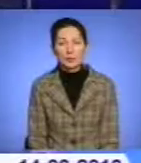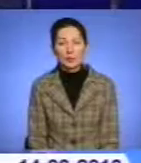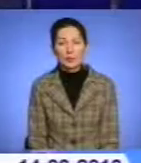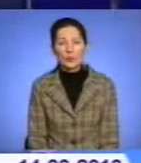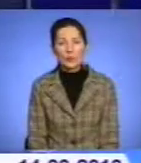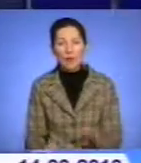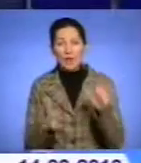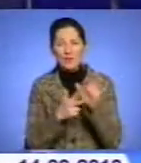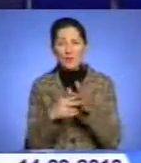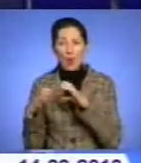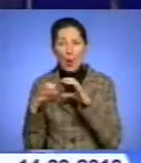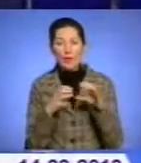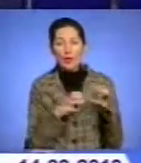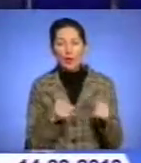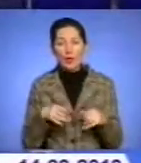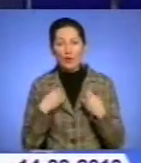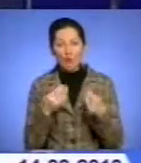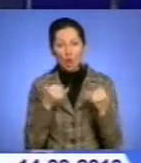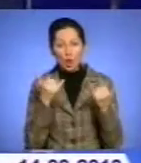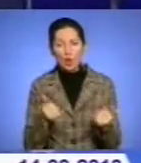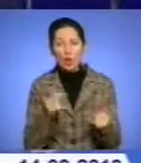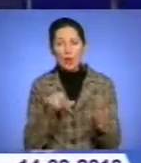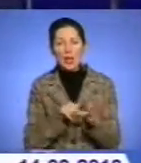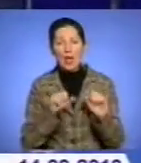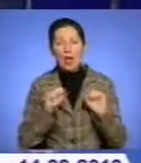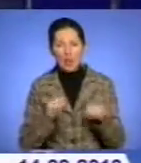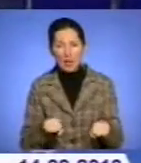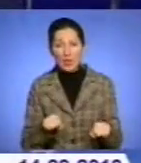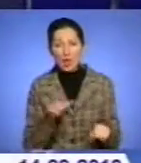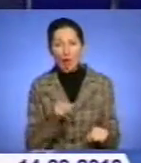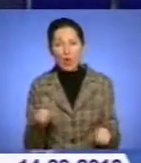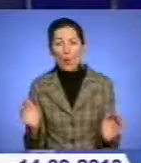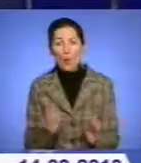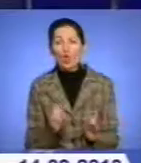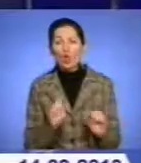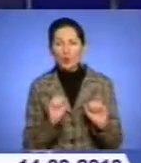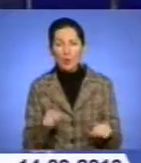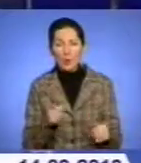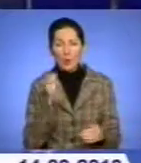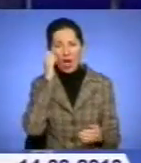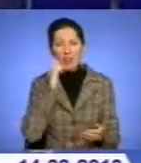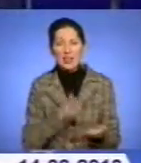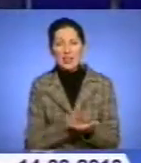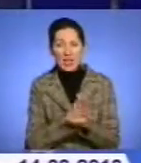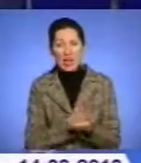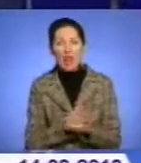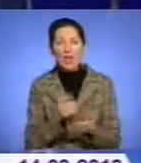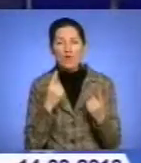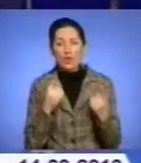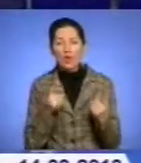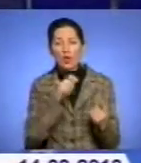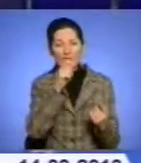Вісім автомобілів вручили сьогодні представники влади людям з обмеженими можливостями, ветеранам Великої вітчизняної війни та прирівненим до них